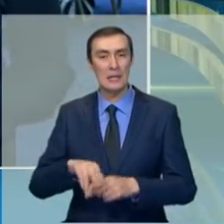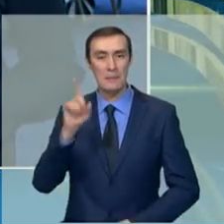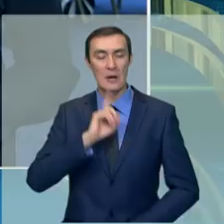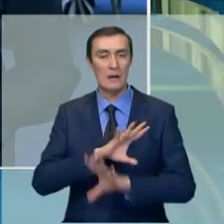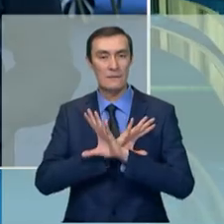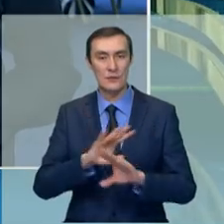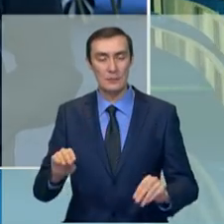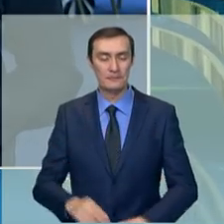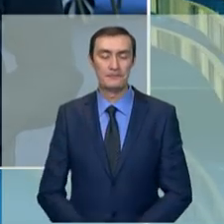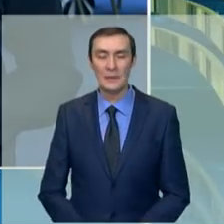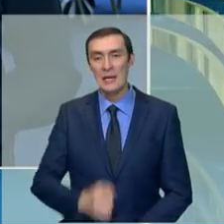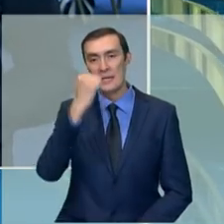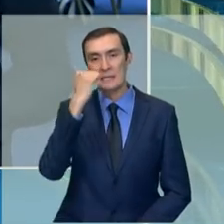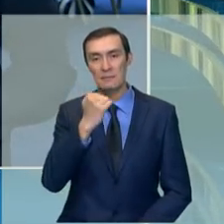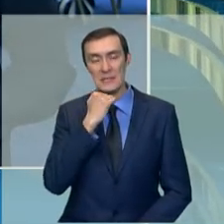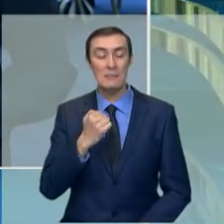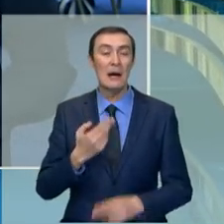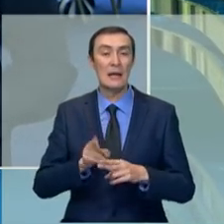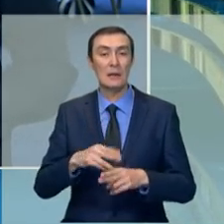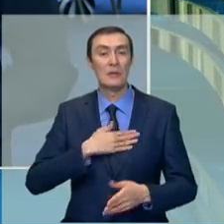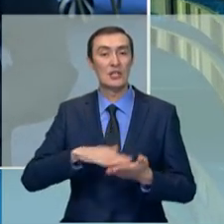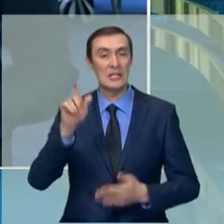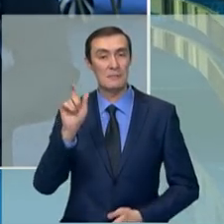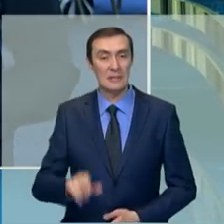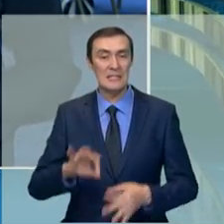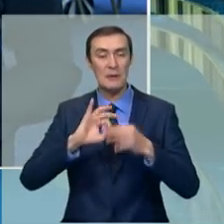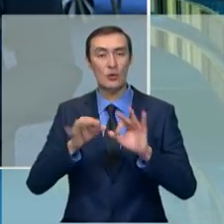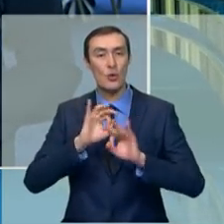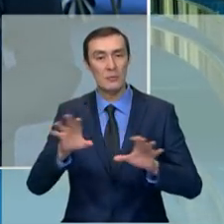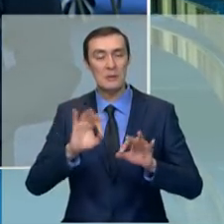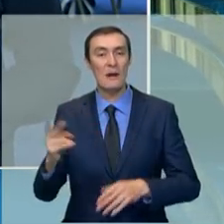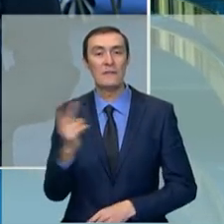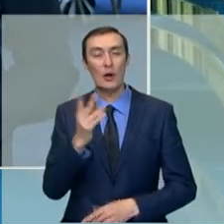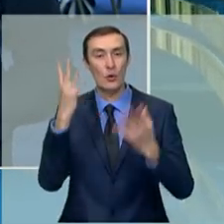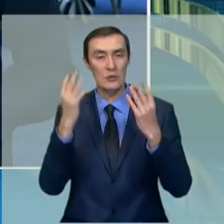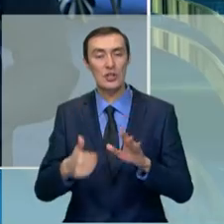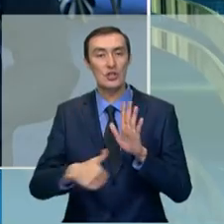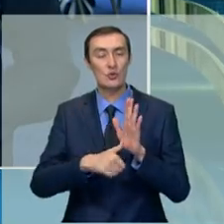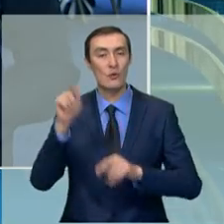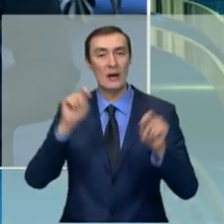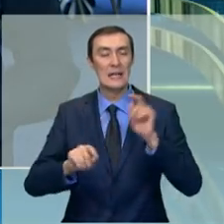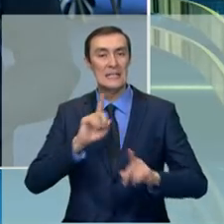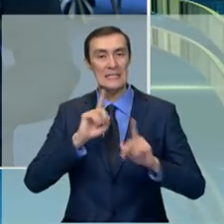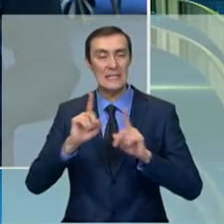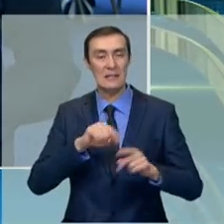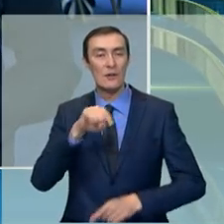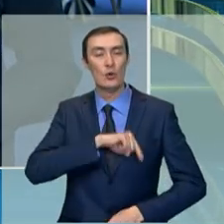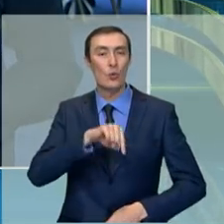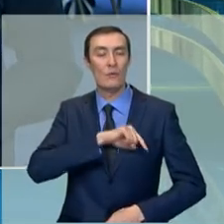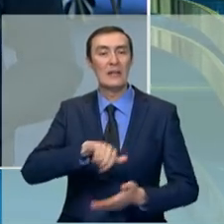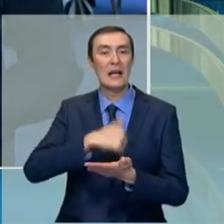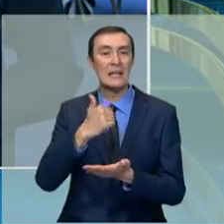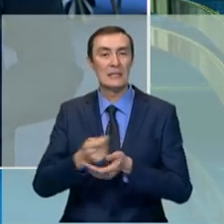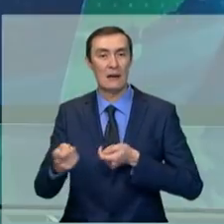все. Спасибо, Камила. Это была Камила Тастанбекова с подробностями о втором дне шестого съезда духовных лидеров в